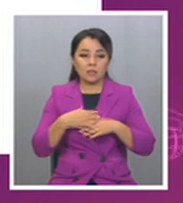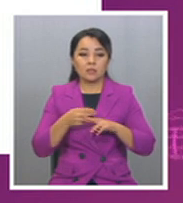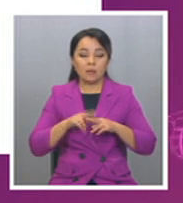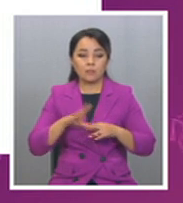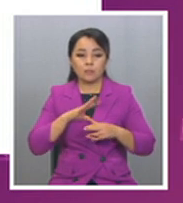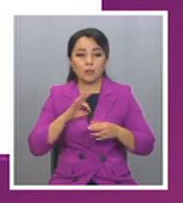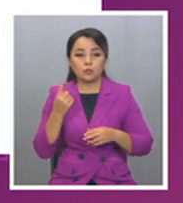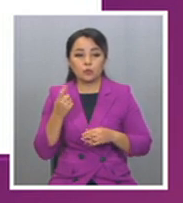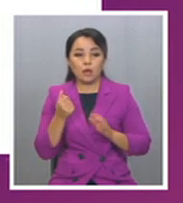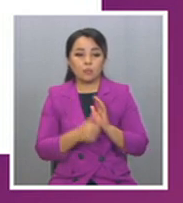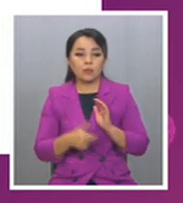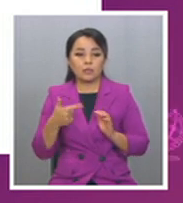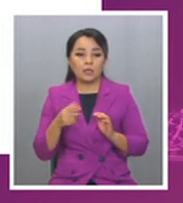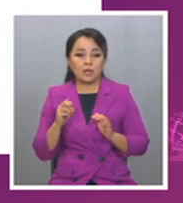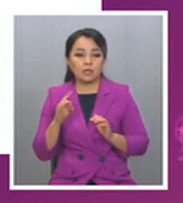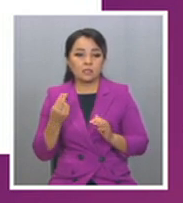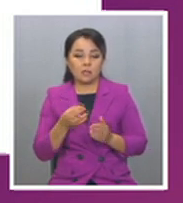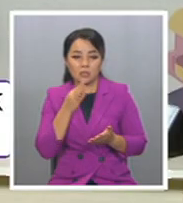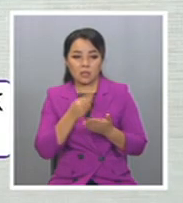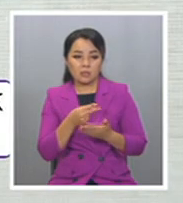160 герцқа тең екен.